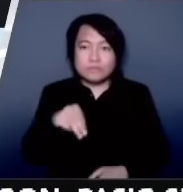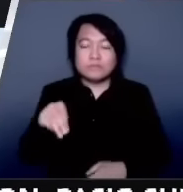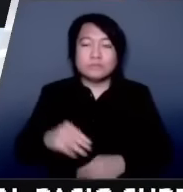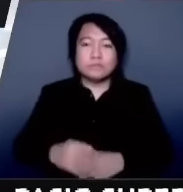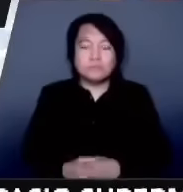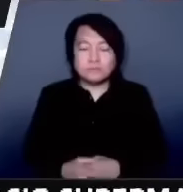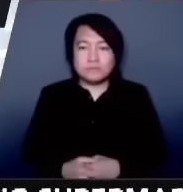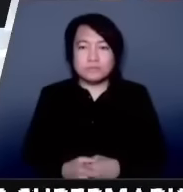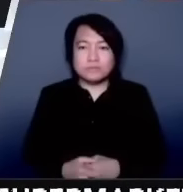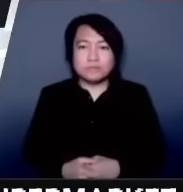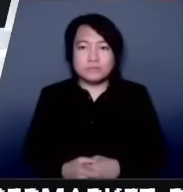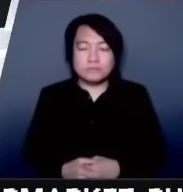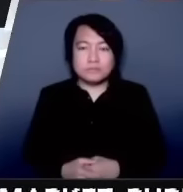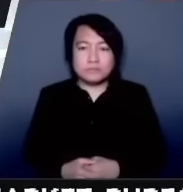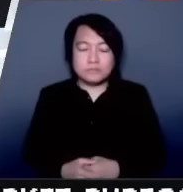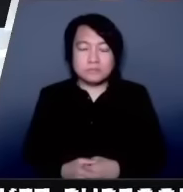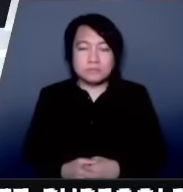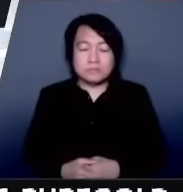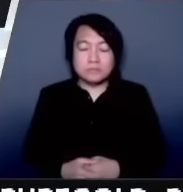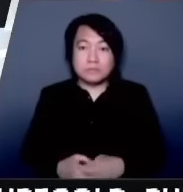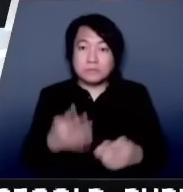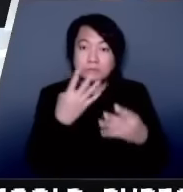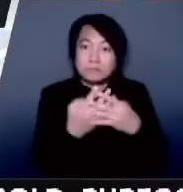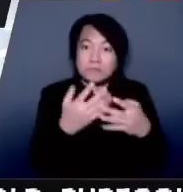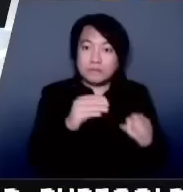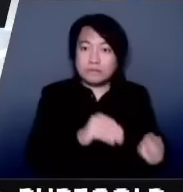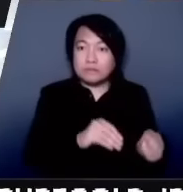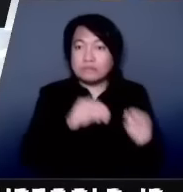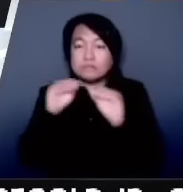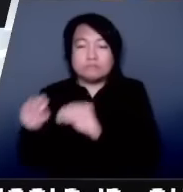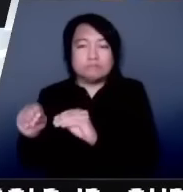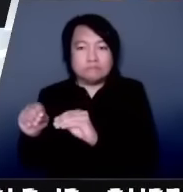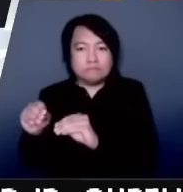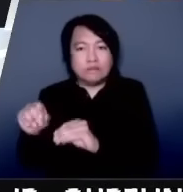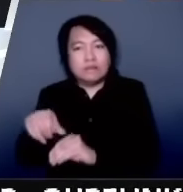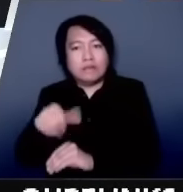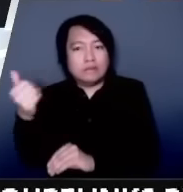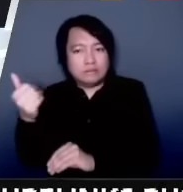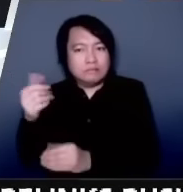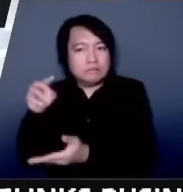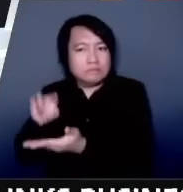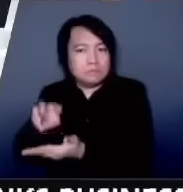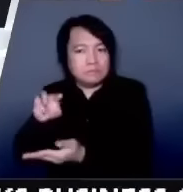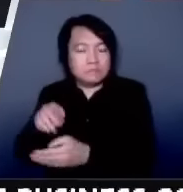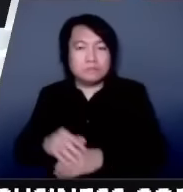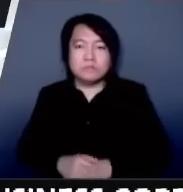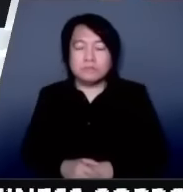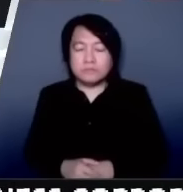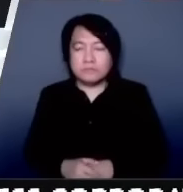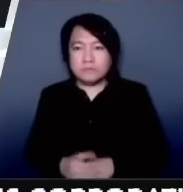Malabon, lumipat po ito ng karating lugar. Tapos nagbabalik rito para